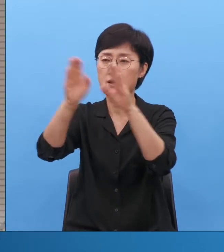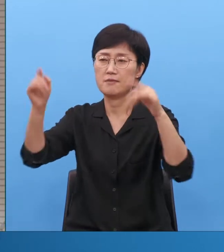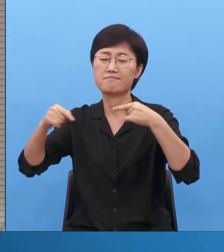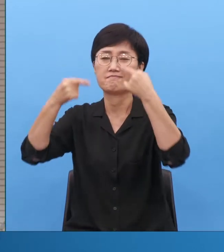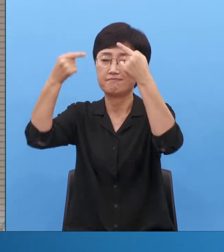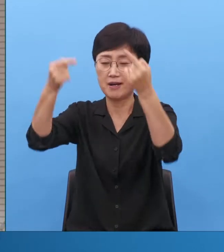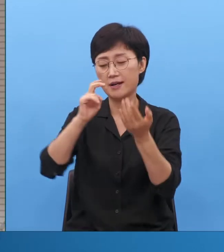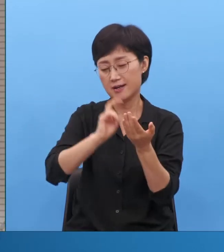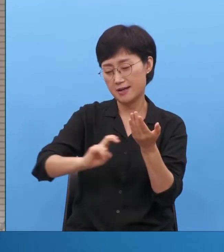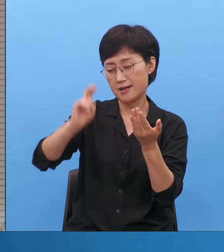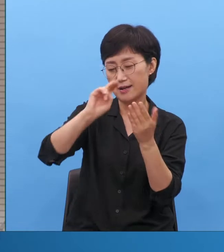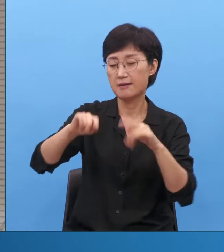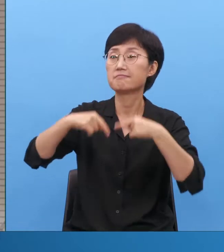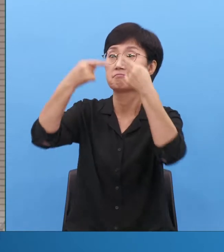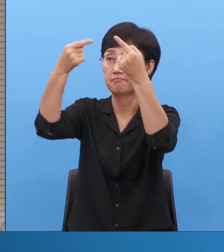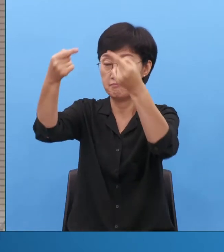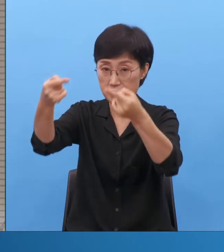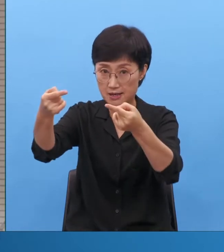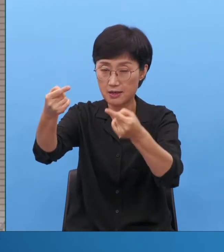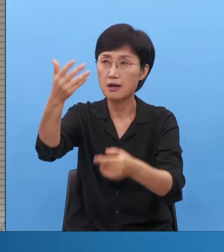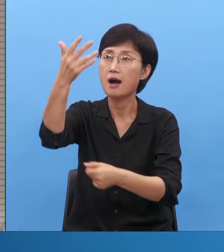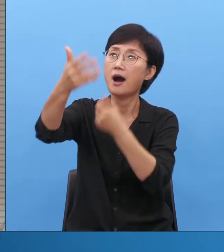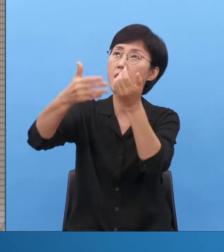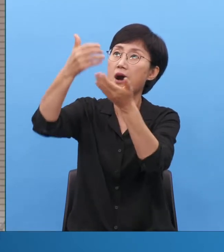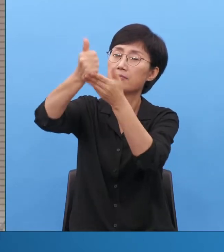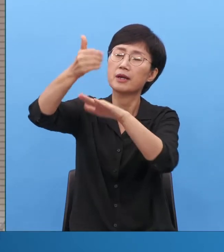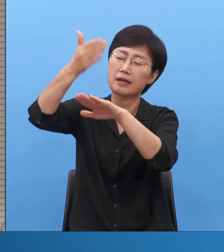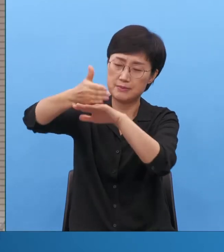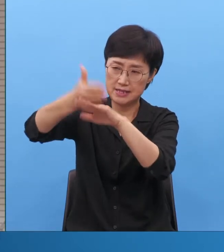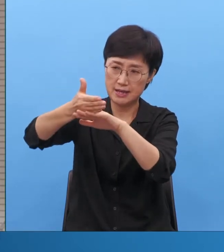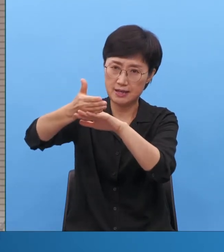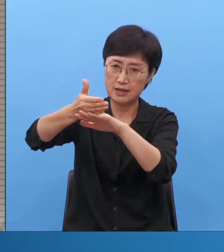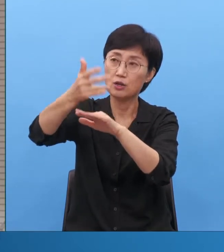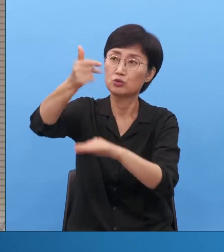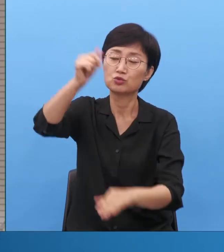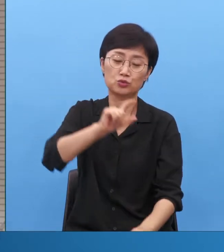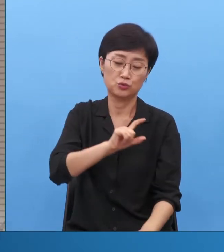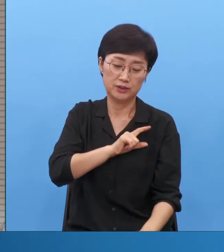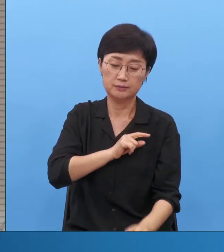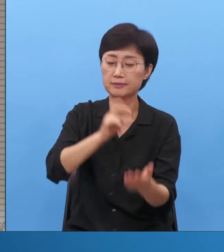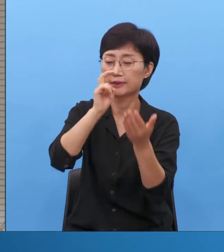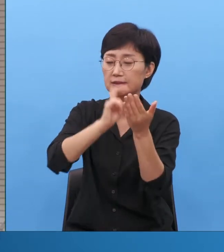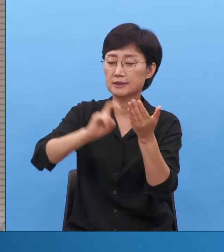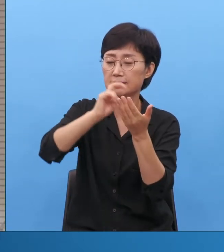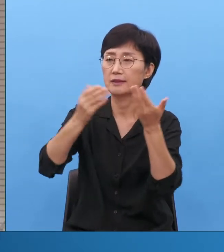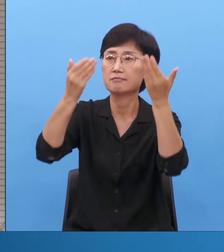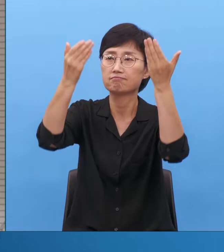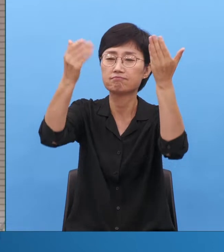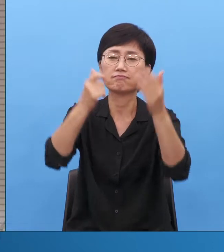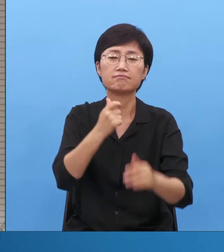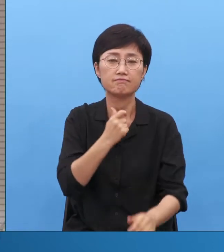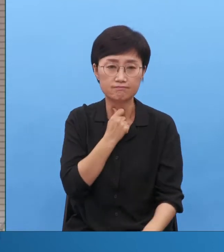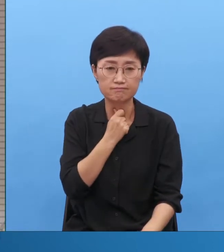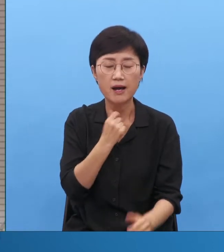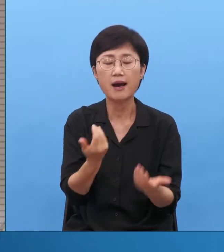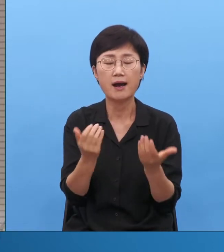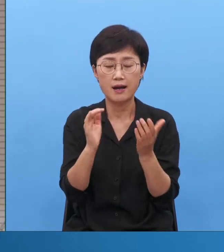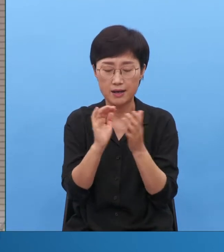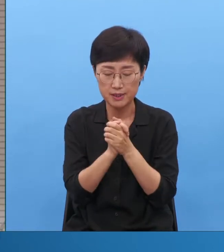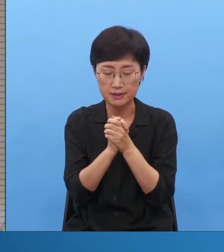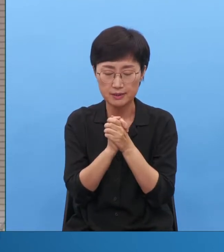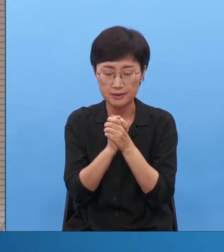찬송함으로 그의 궁정에 들어가서 그에게 감사하며 그의 이름을 송축할지어다. Enter his gates with thanksgiving and his courts with praise.